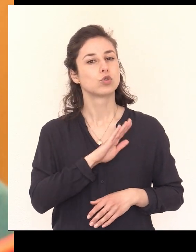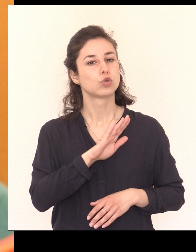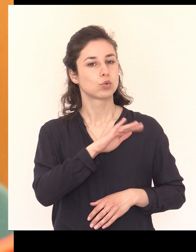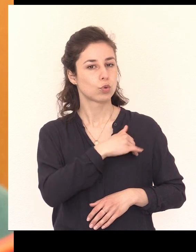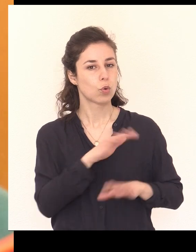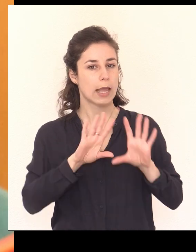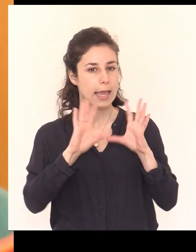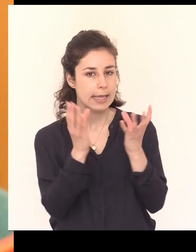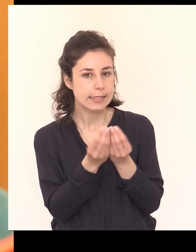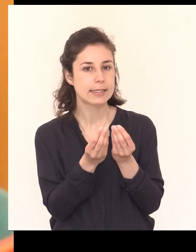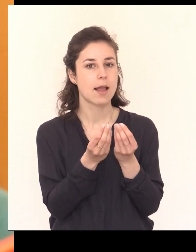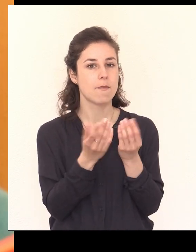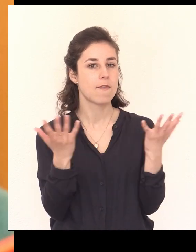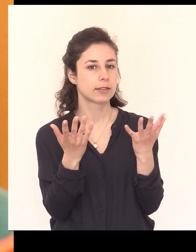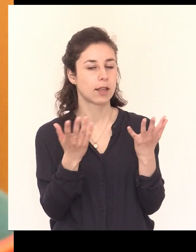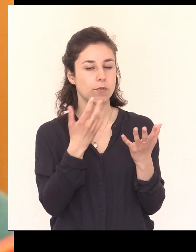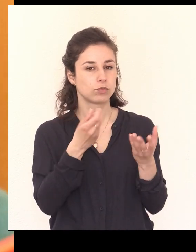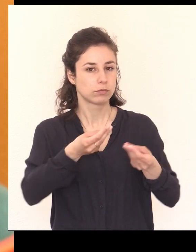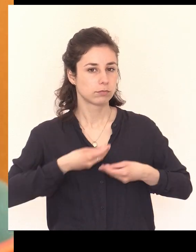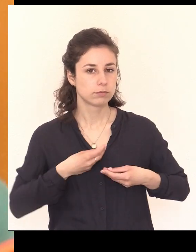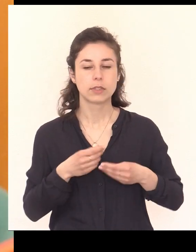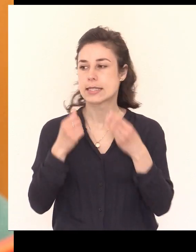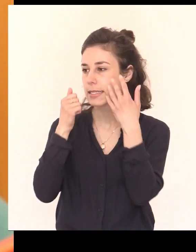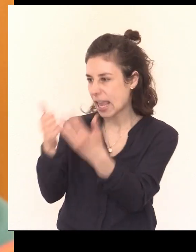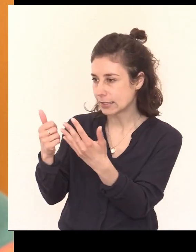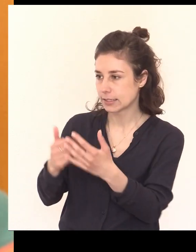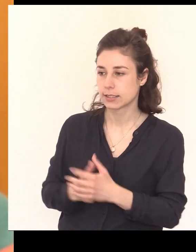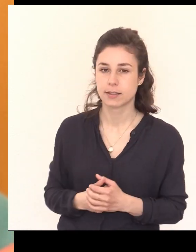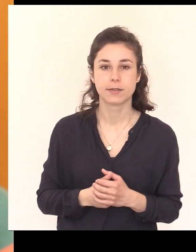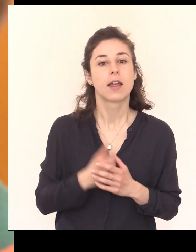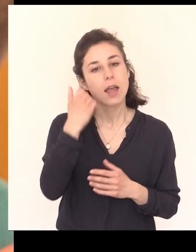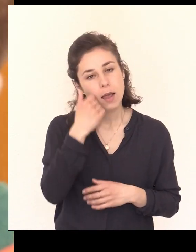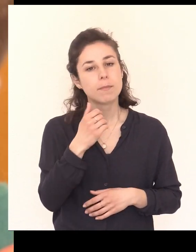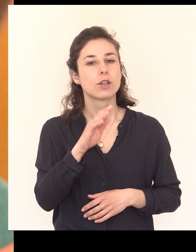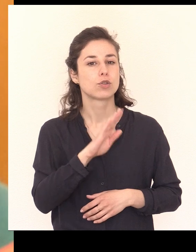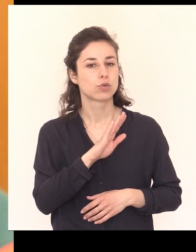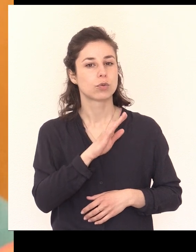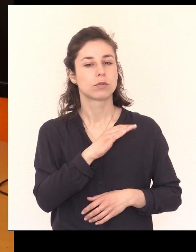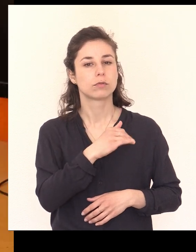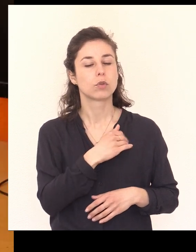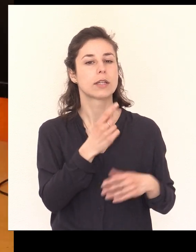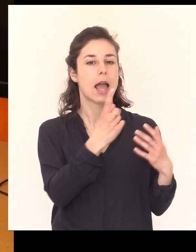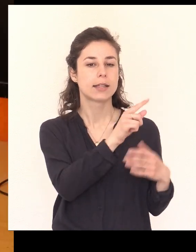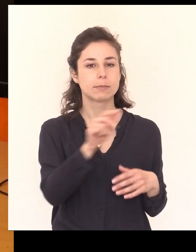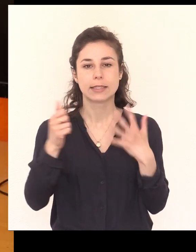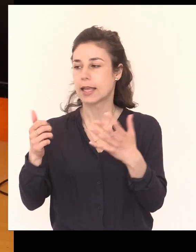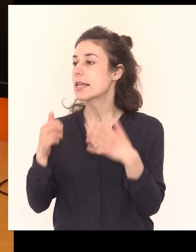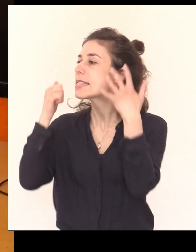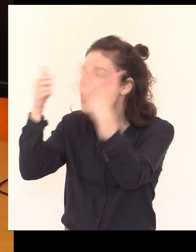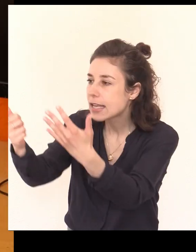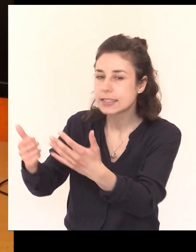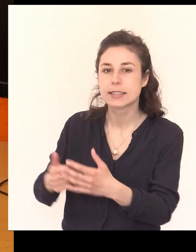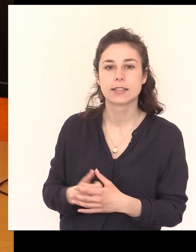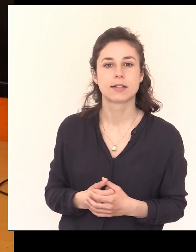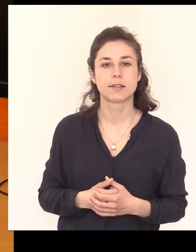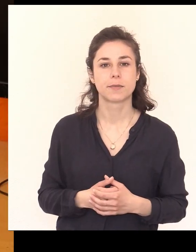würden Sie als Gesamtwertung für das Gespräch vergeben? 6. verwenden Sie bitte die Noten 1 bis 6, um uns mitzuteilen,